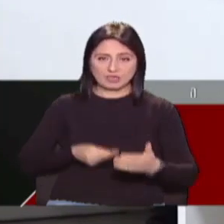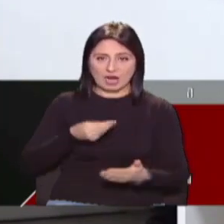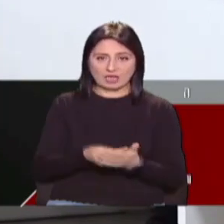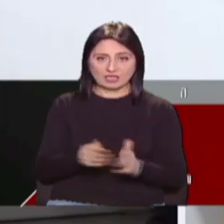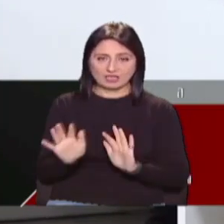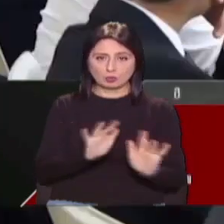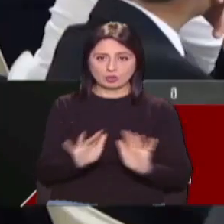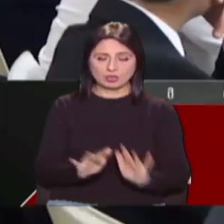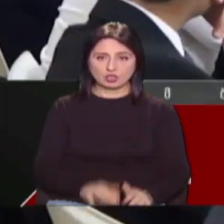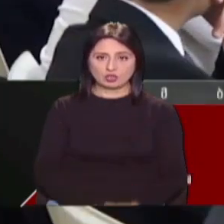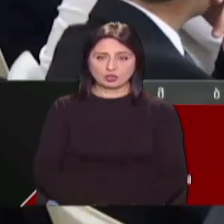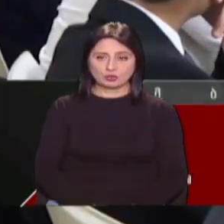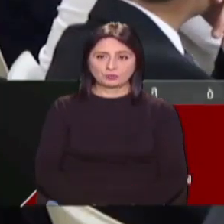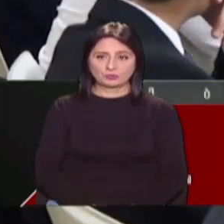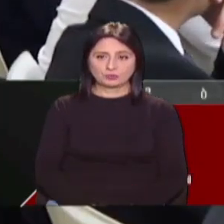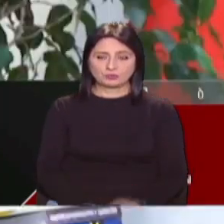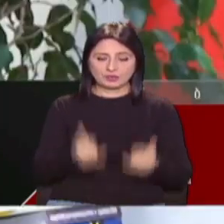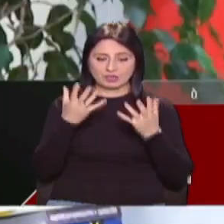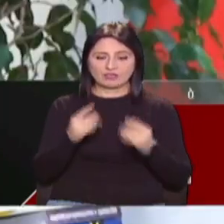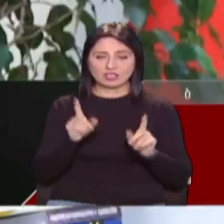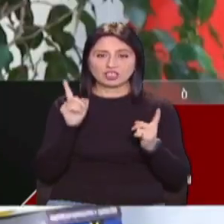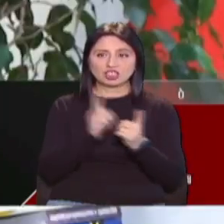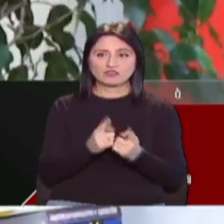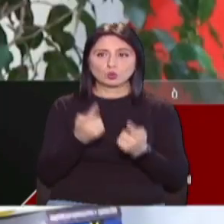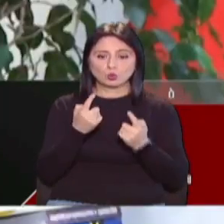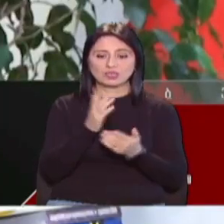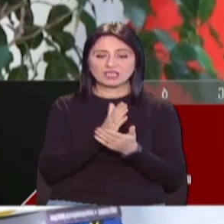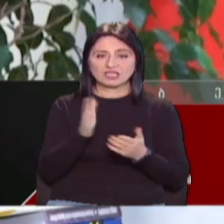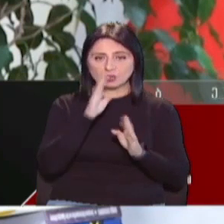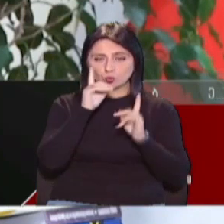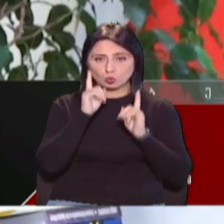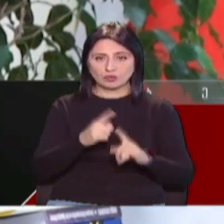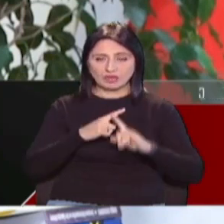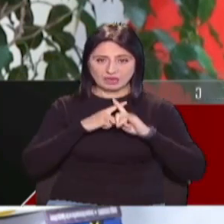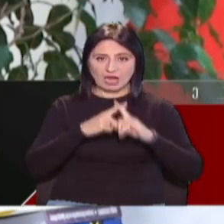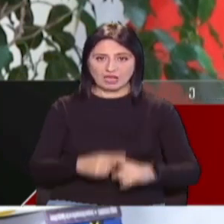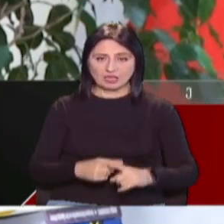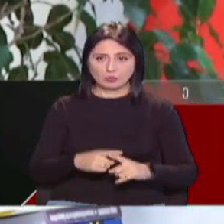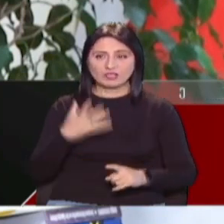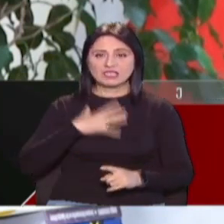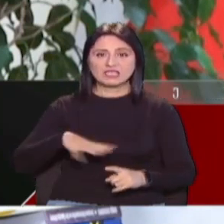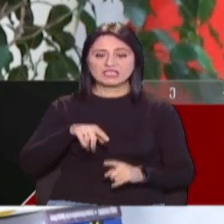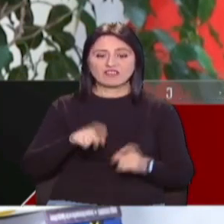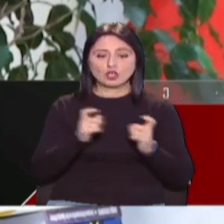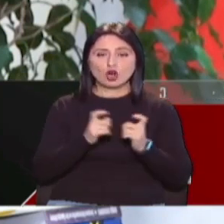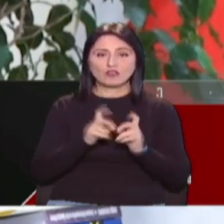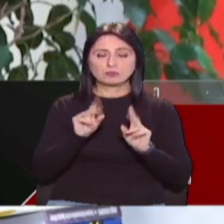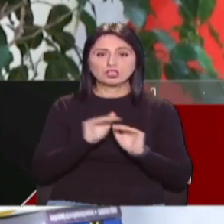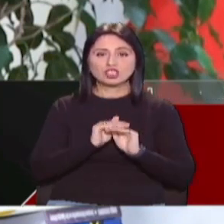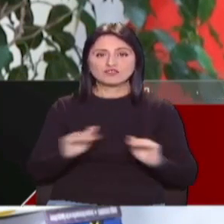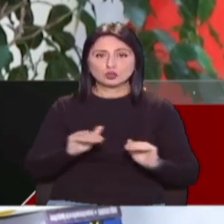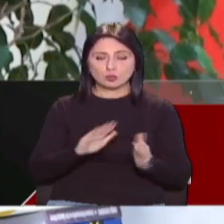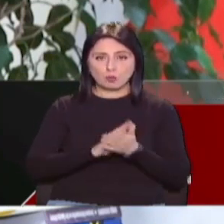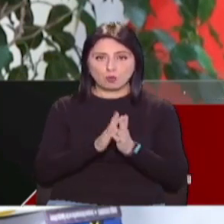აღდგენის პროცესში. დევანდელი შეხვედრის უდიდესი ნაწილი ბუნებრივია დაეთმო საქართველოში კონფლიქტის